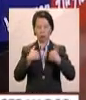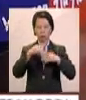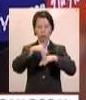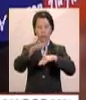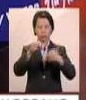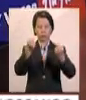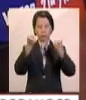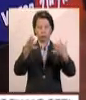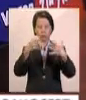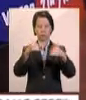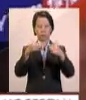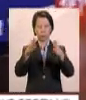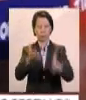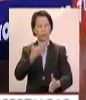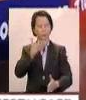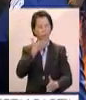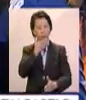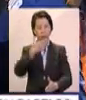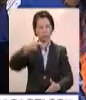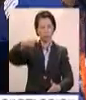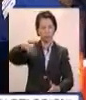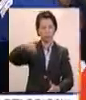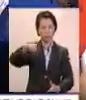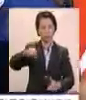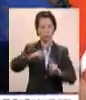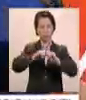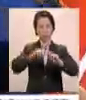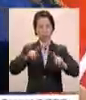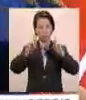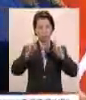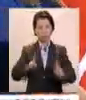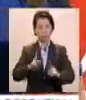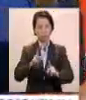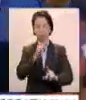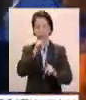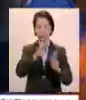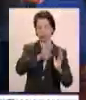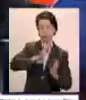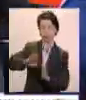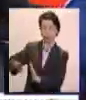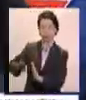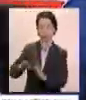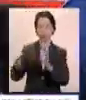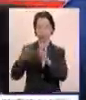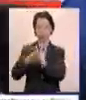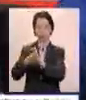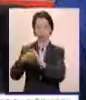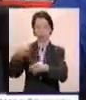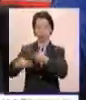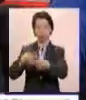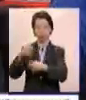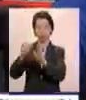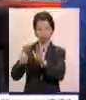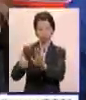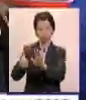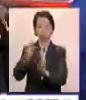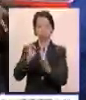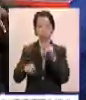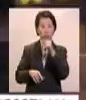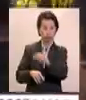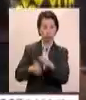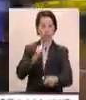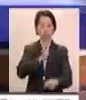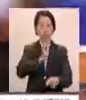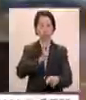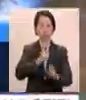lebih ramai pemain muda berkualiti, namun pihaknya tetap tidak akan mengetepikan gandingan ranking ke-6 dunia itu walaupun mereka